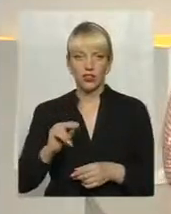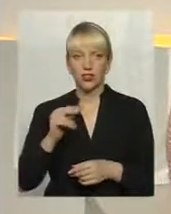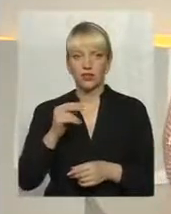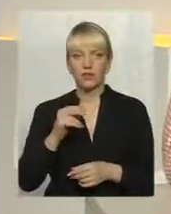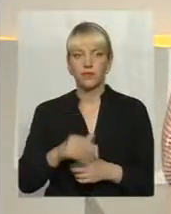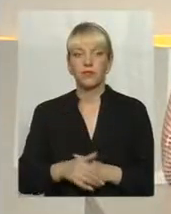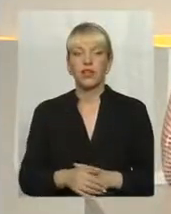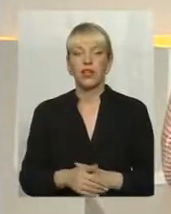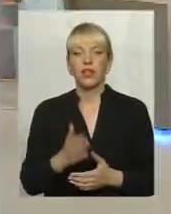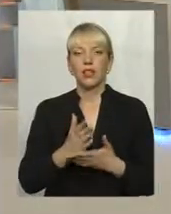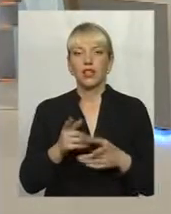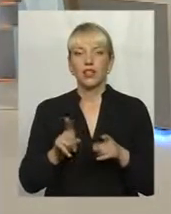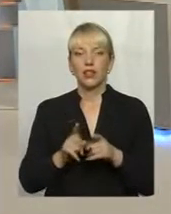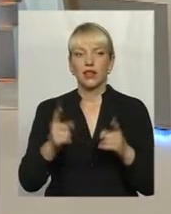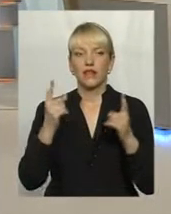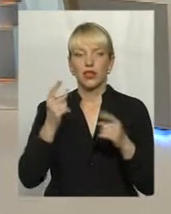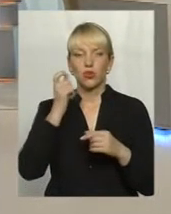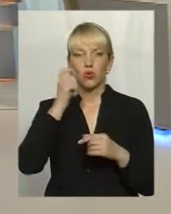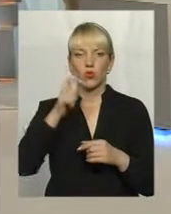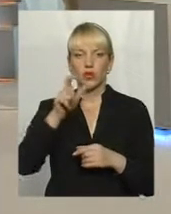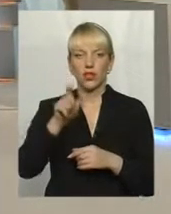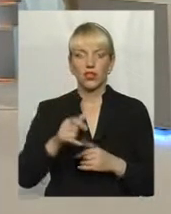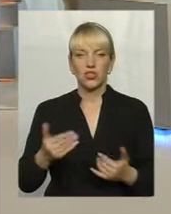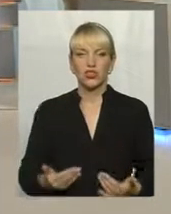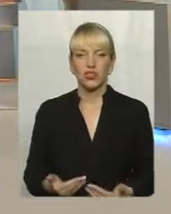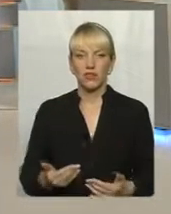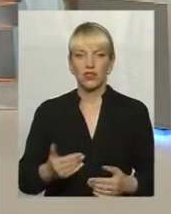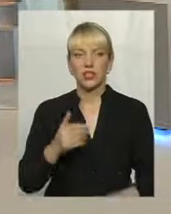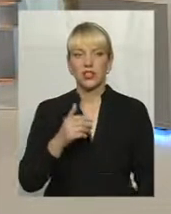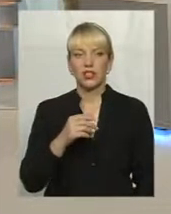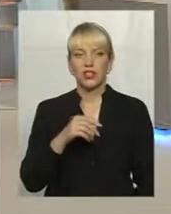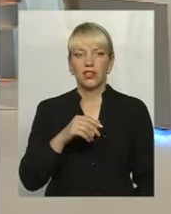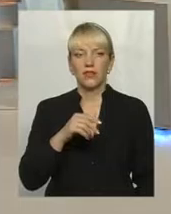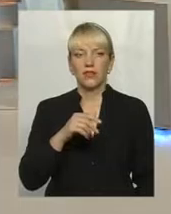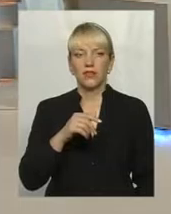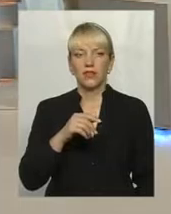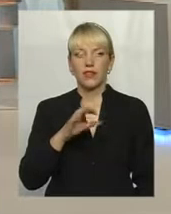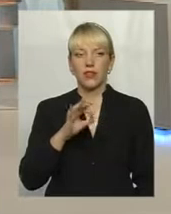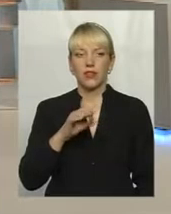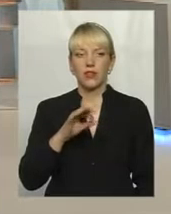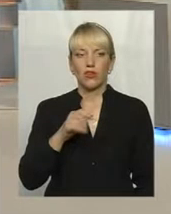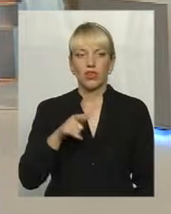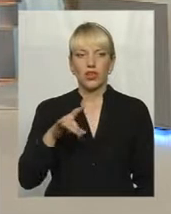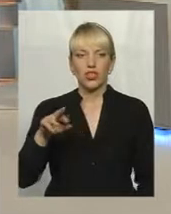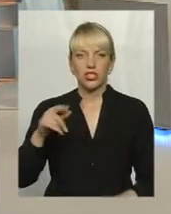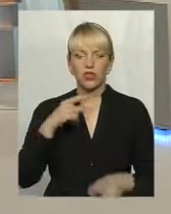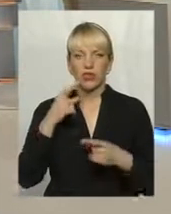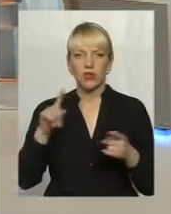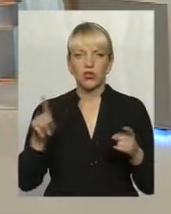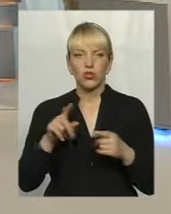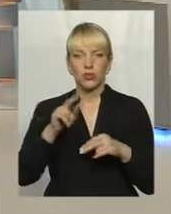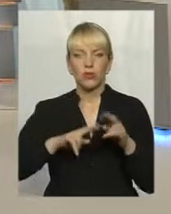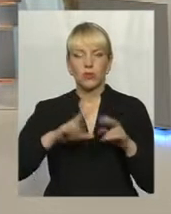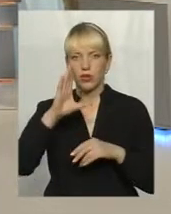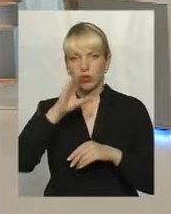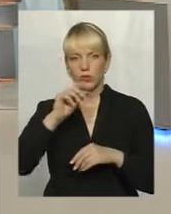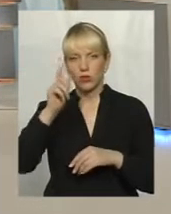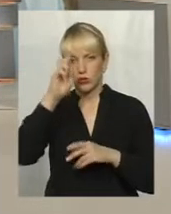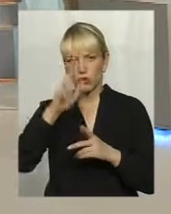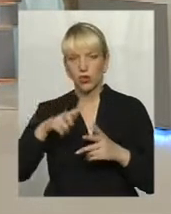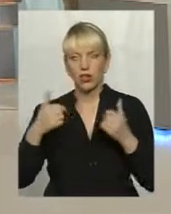такий великий українець, живий, на щастя, сьогодні, Богдан Гаврилишин. Богдан Гаврилишин говорить, що побудувати успішну країну можна тільки